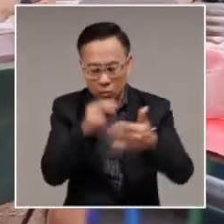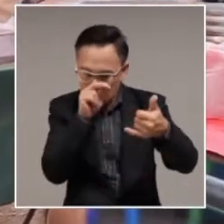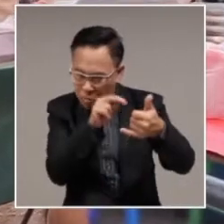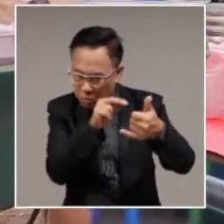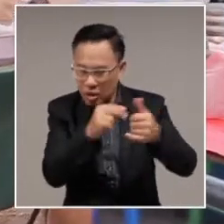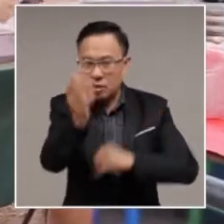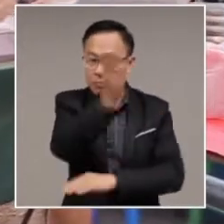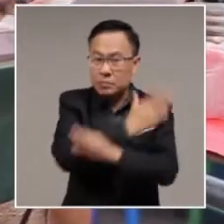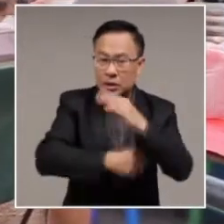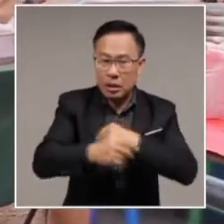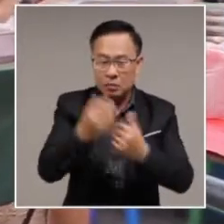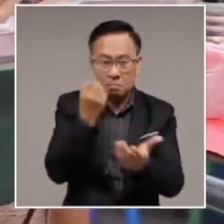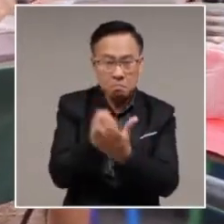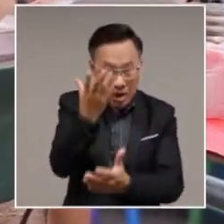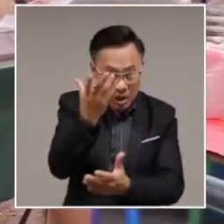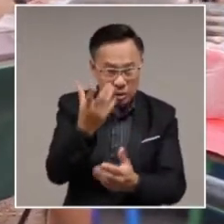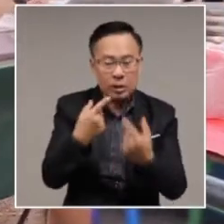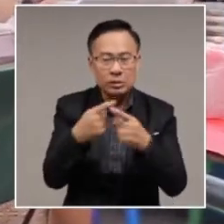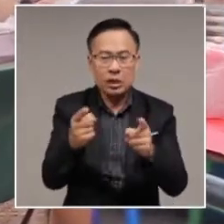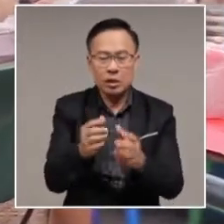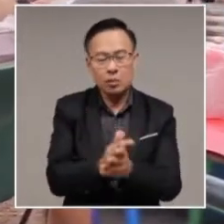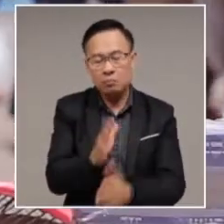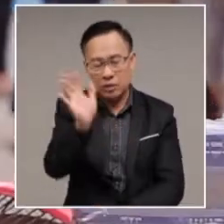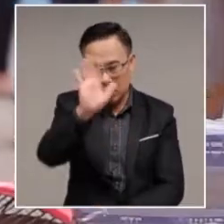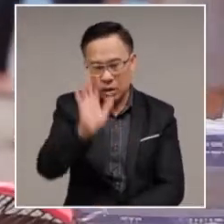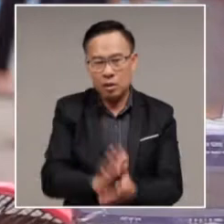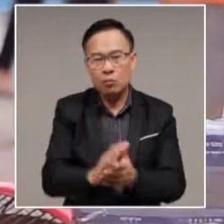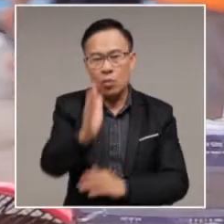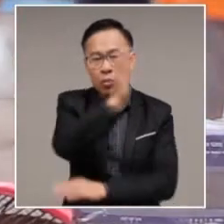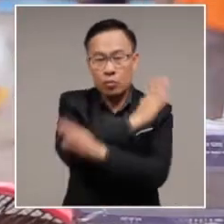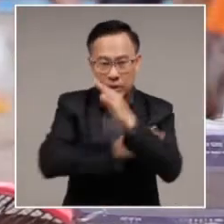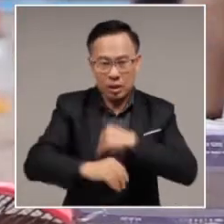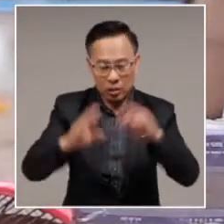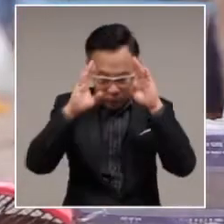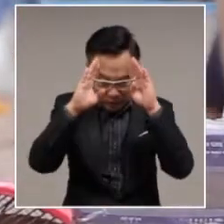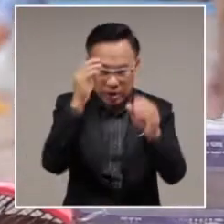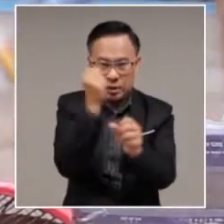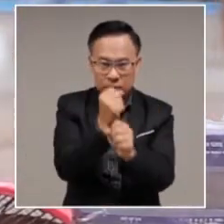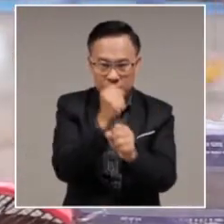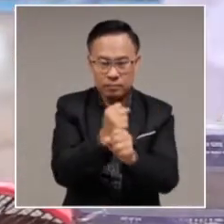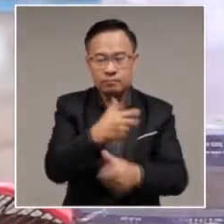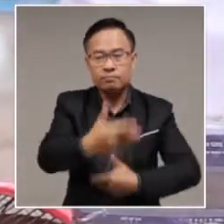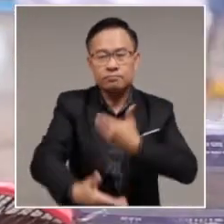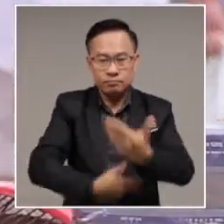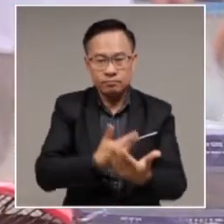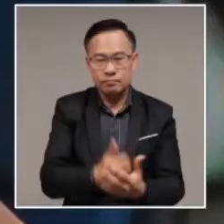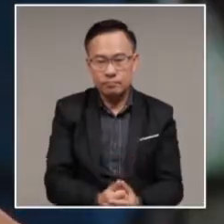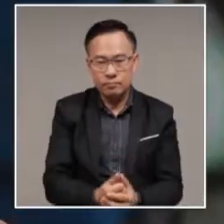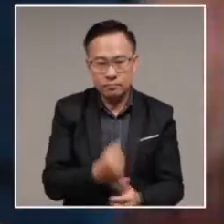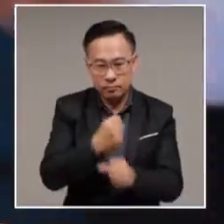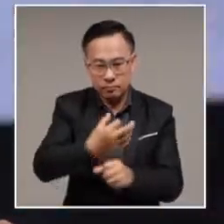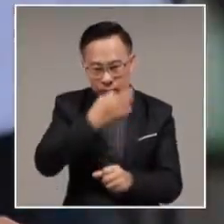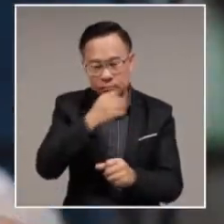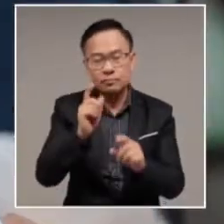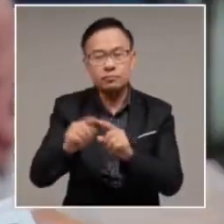าราคาสูงแต่เราไม่มองตรงนั้นเรามองว่าเขามีความมานะพยายามเป็นค